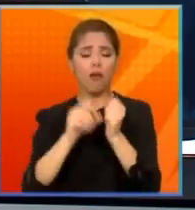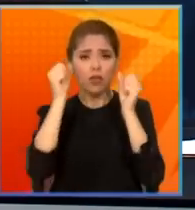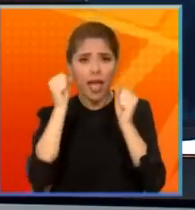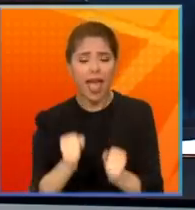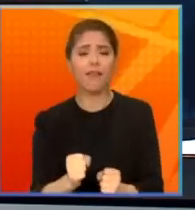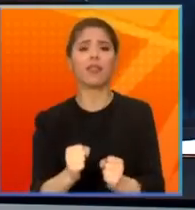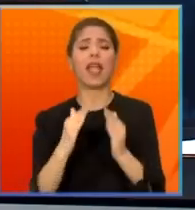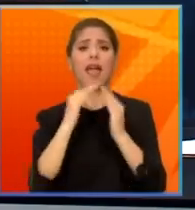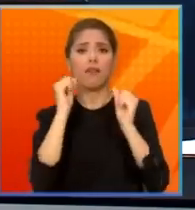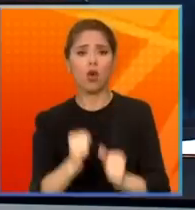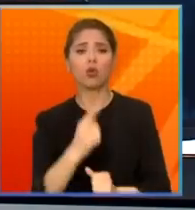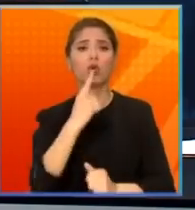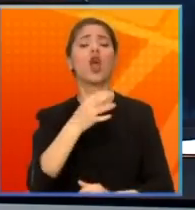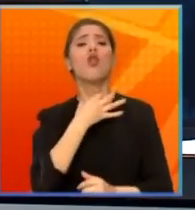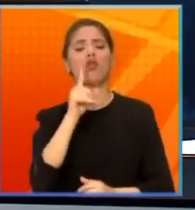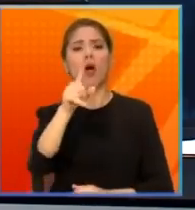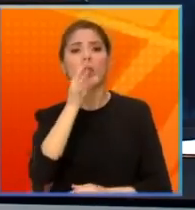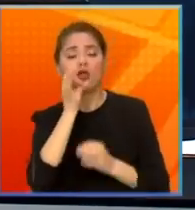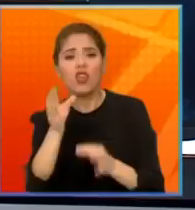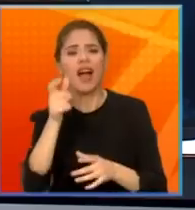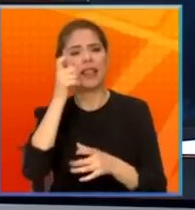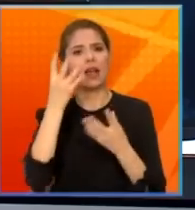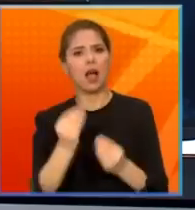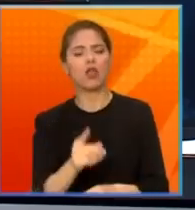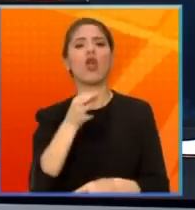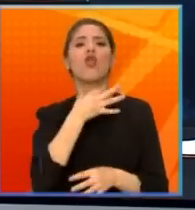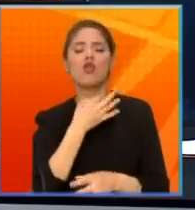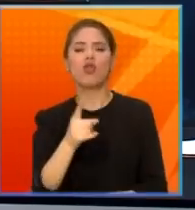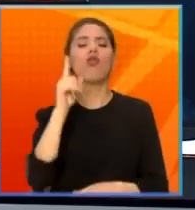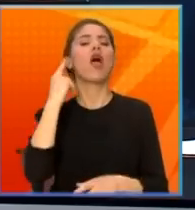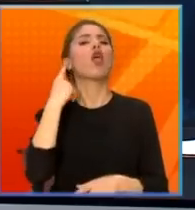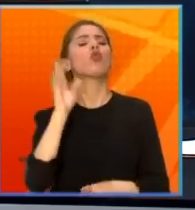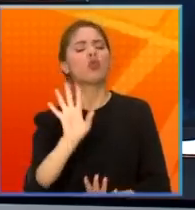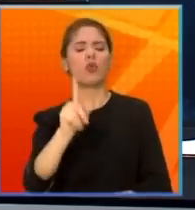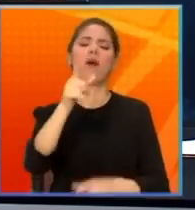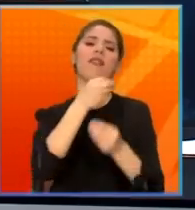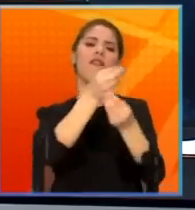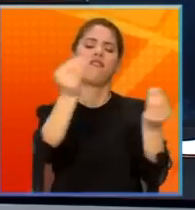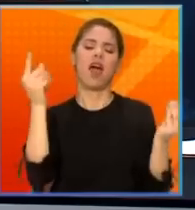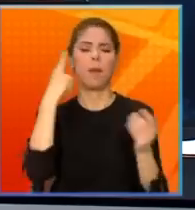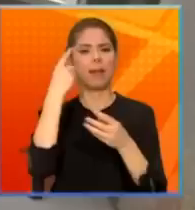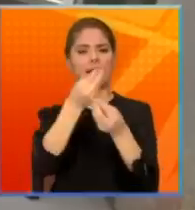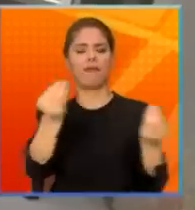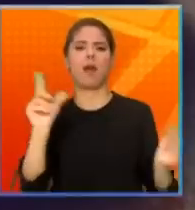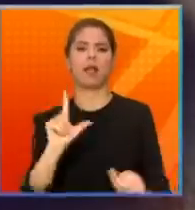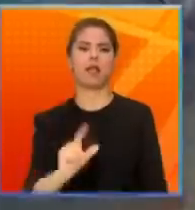olun dedi. Lütfen bu çağrıyı da duyun ve lütfen duymayanlara da duyurun.